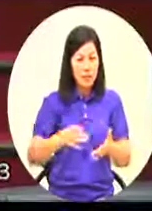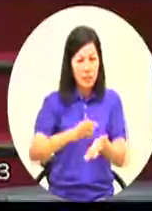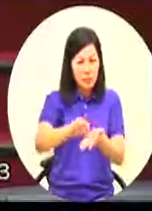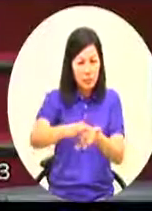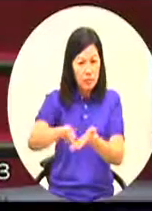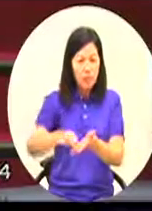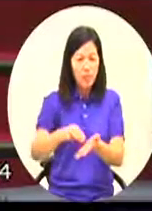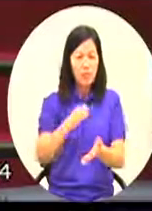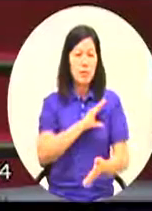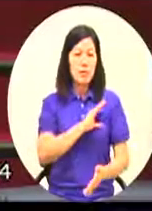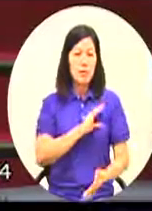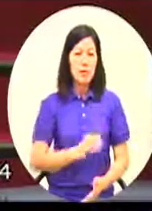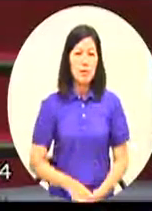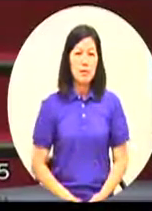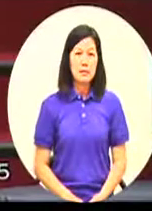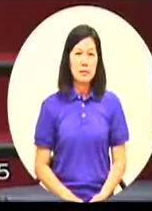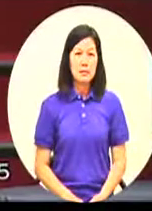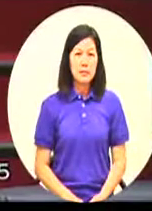要？